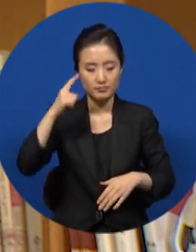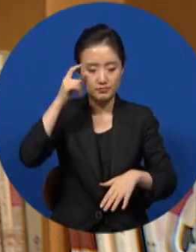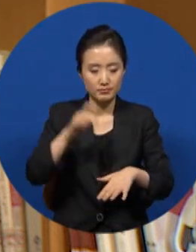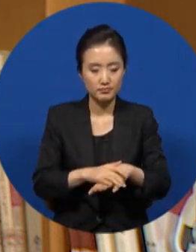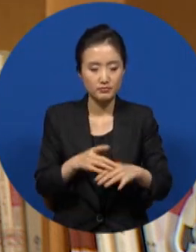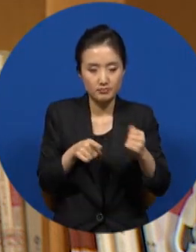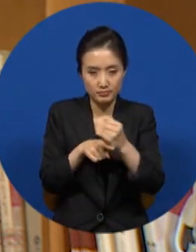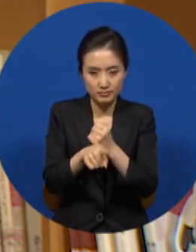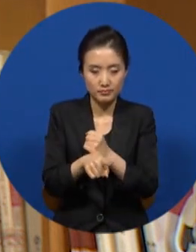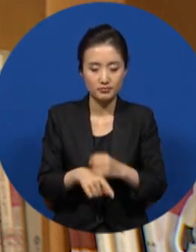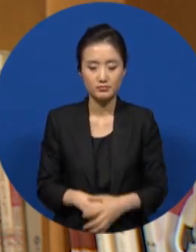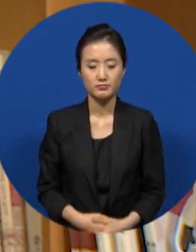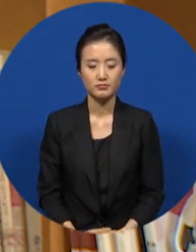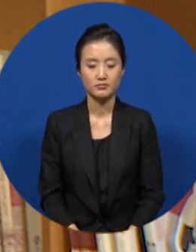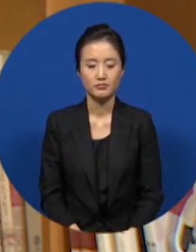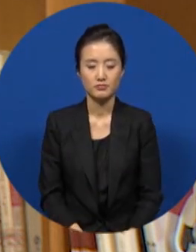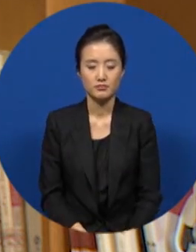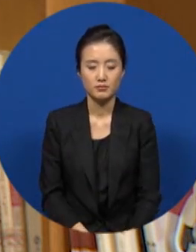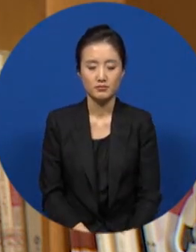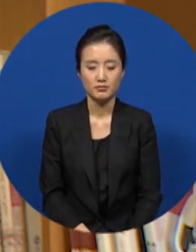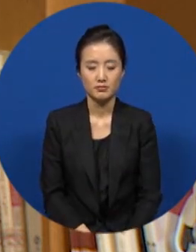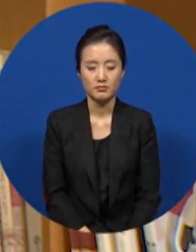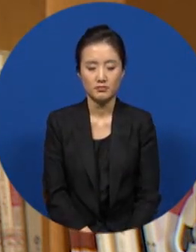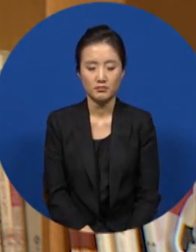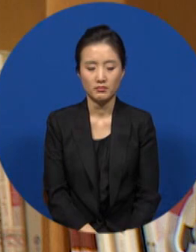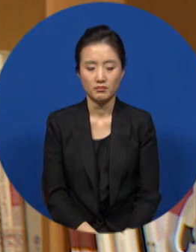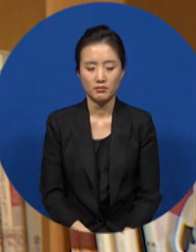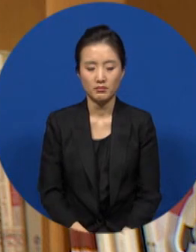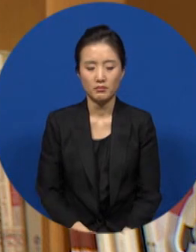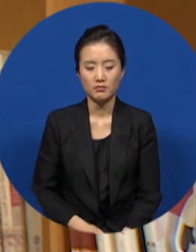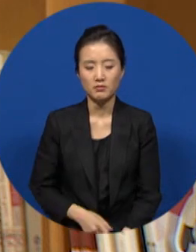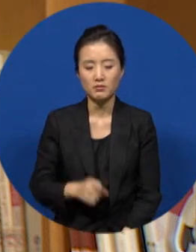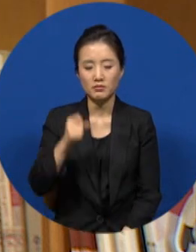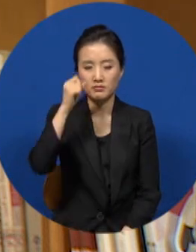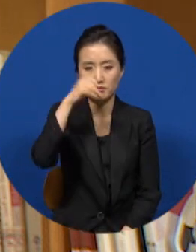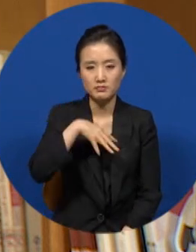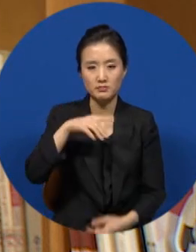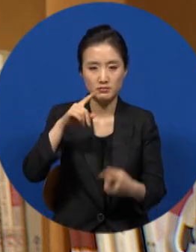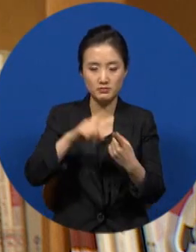합니다. 그래서 사주의 해석 체계가 그렇습니다. 음양이 일단 먼저 배치가 돼야 되고